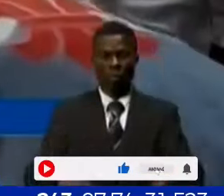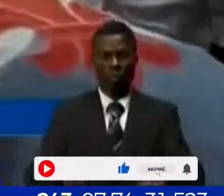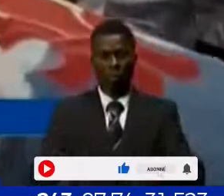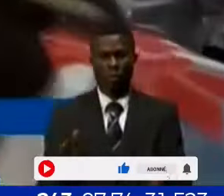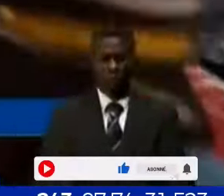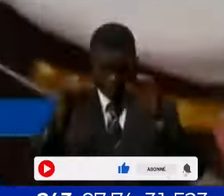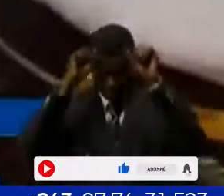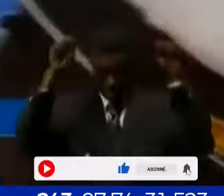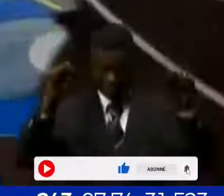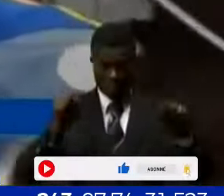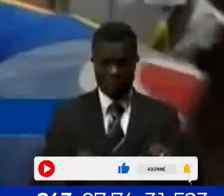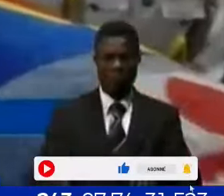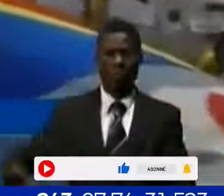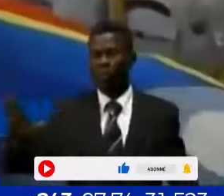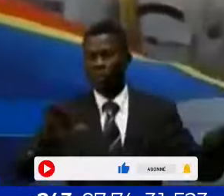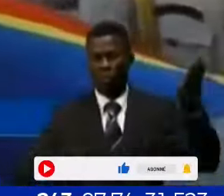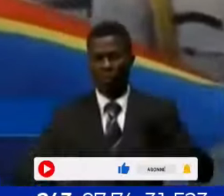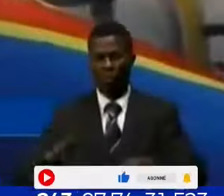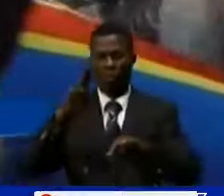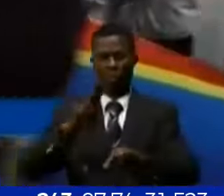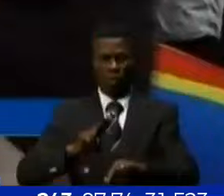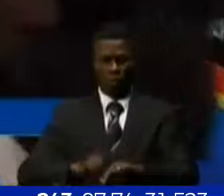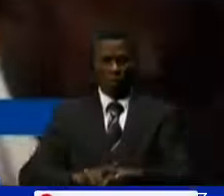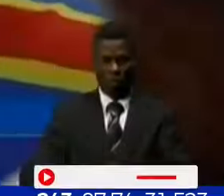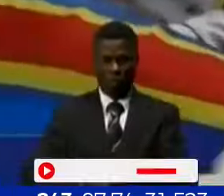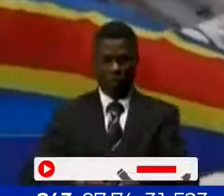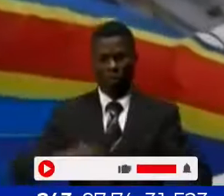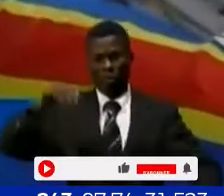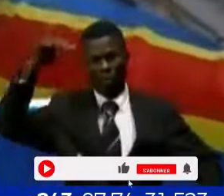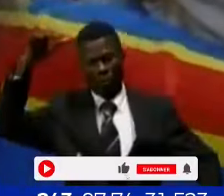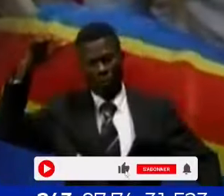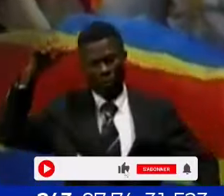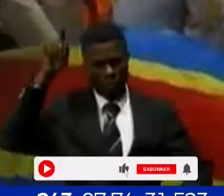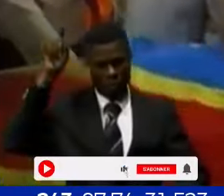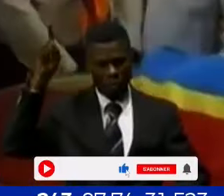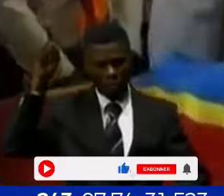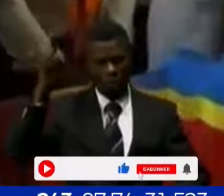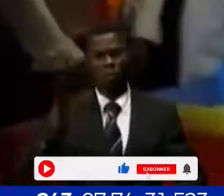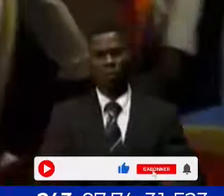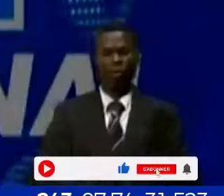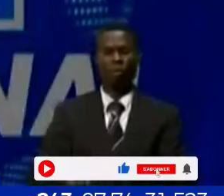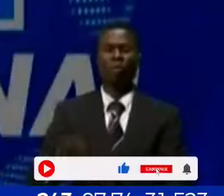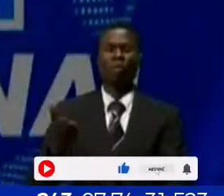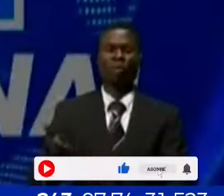et présidentiel de l'Ancelé reposera désormais à la nécropole entre terre et ciel.